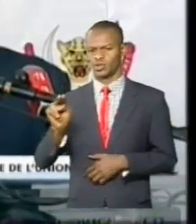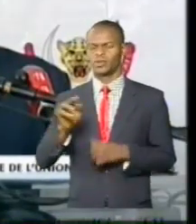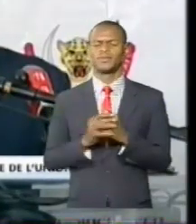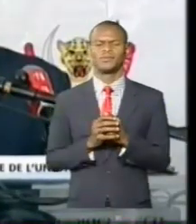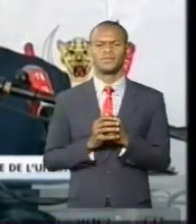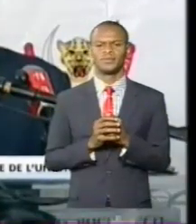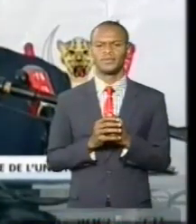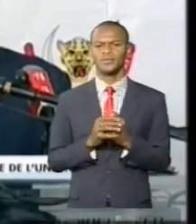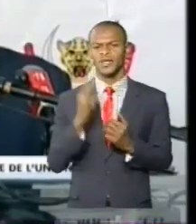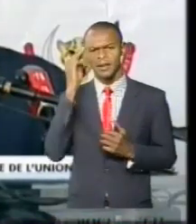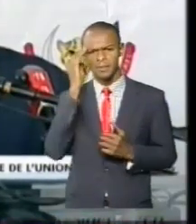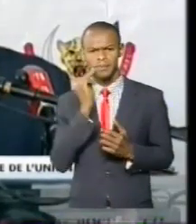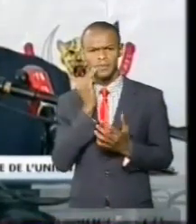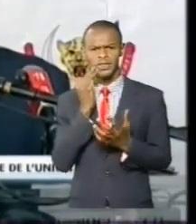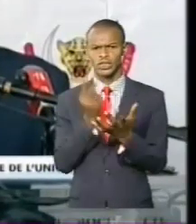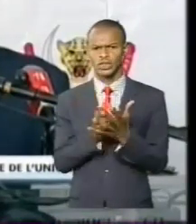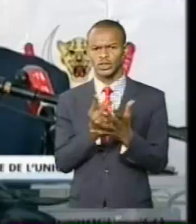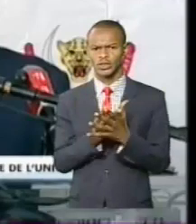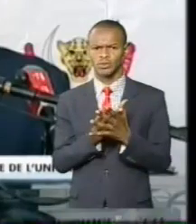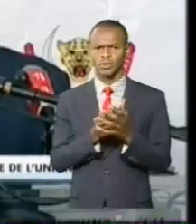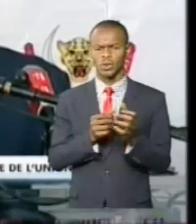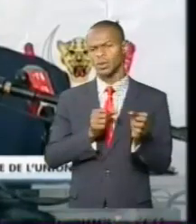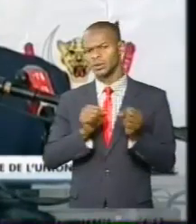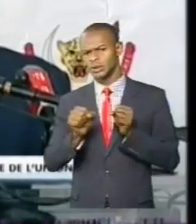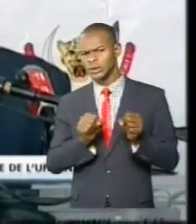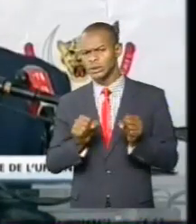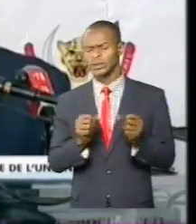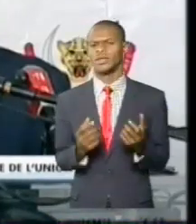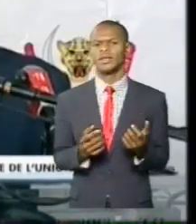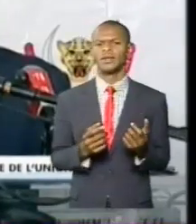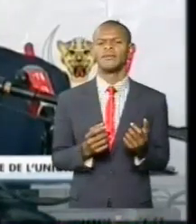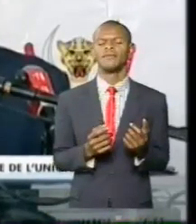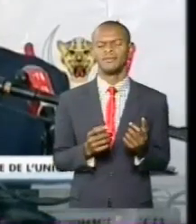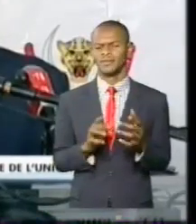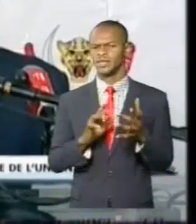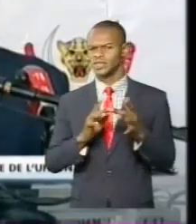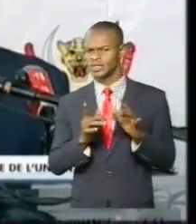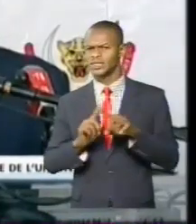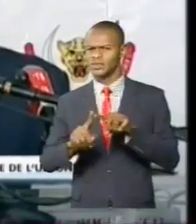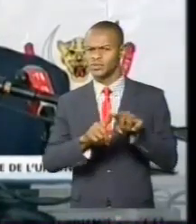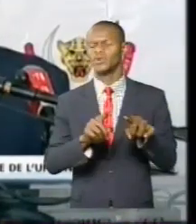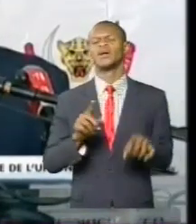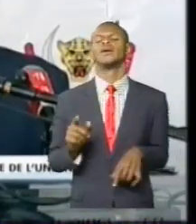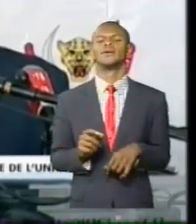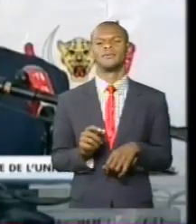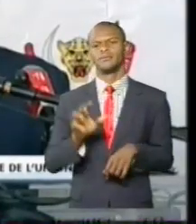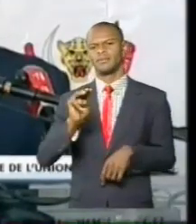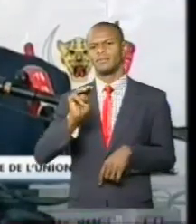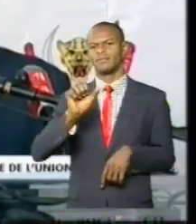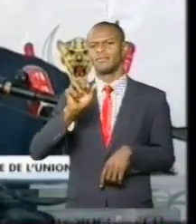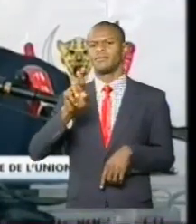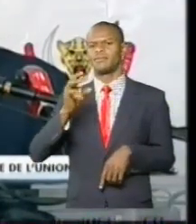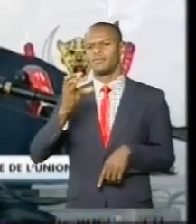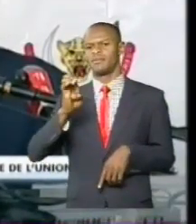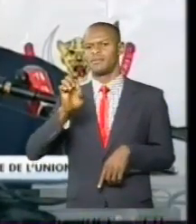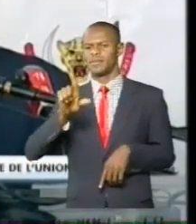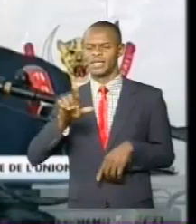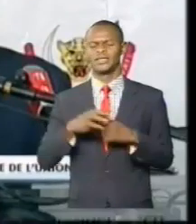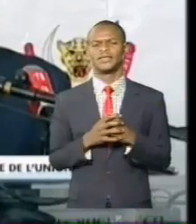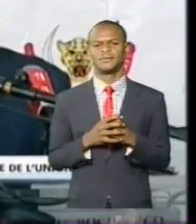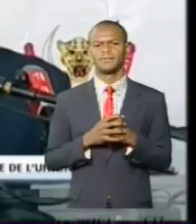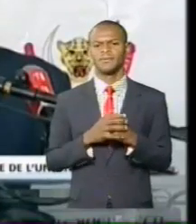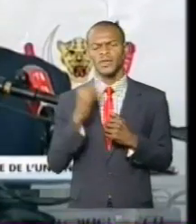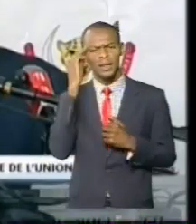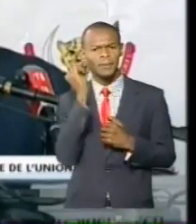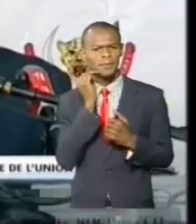et Loisirs, M. Marcel Amos Mbayo Kitenge. Ministre du Tourisme,